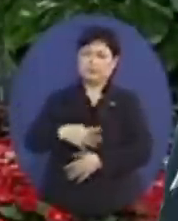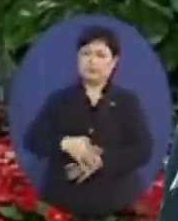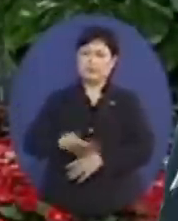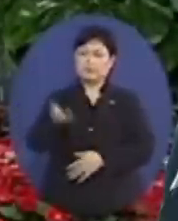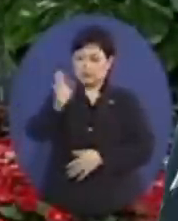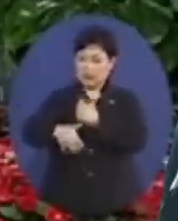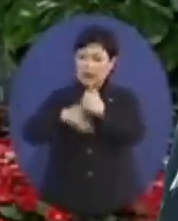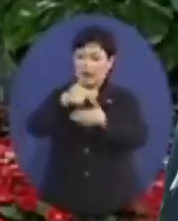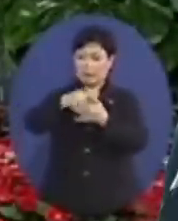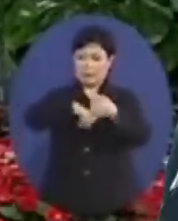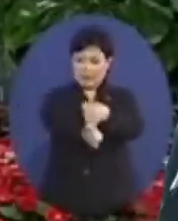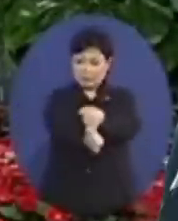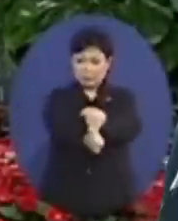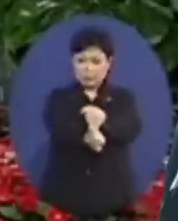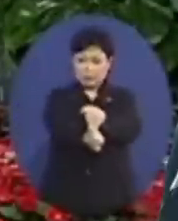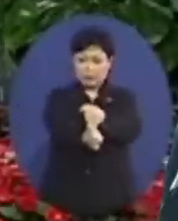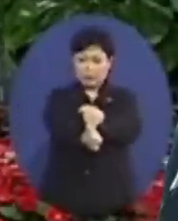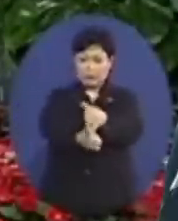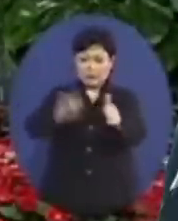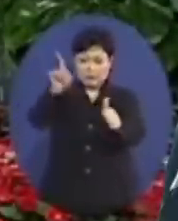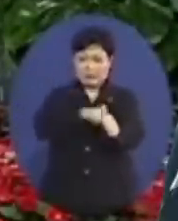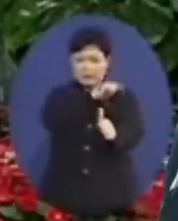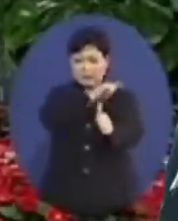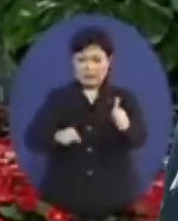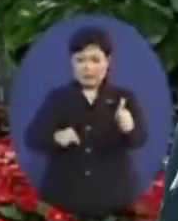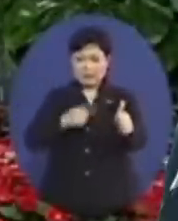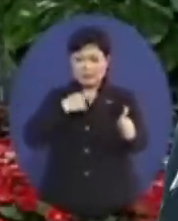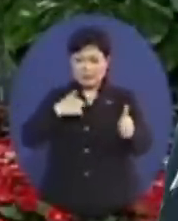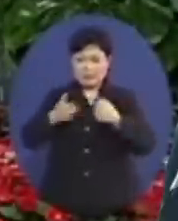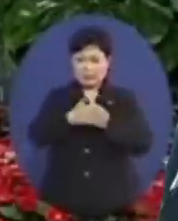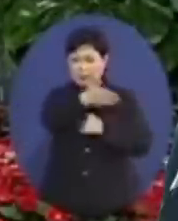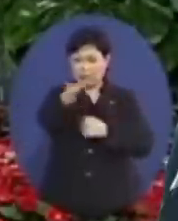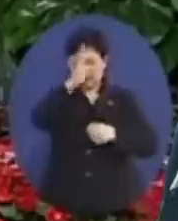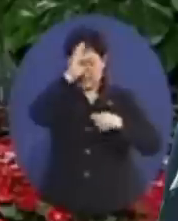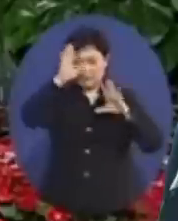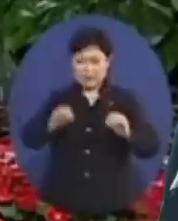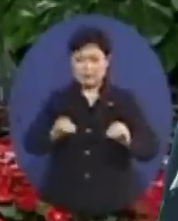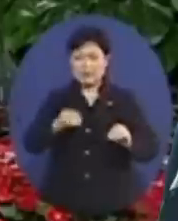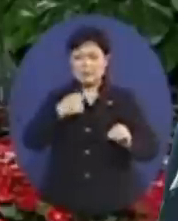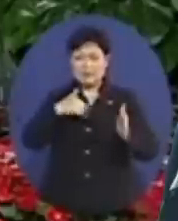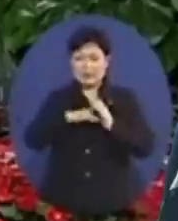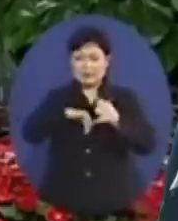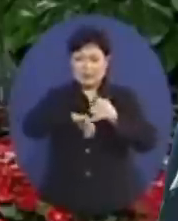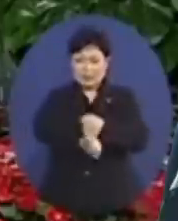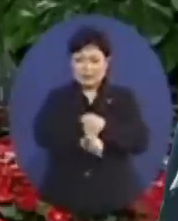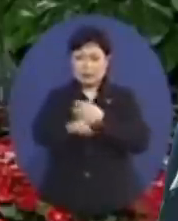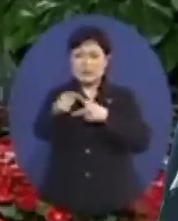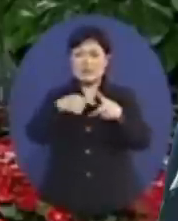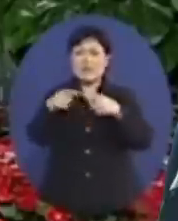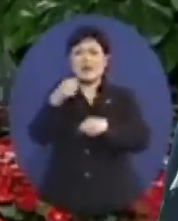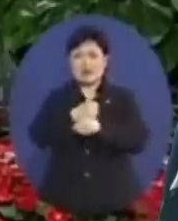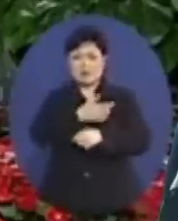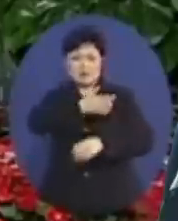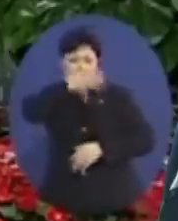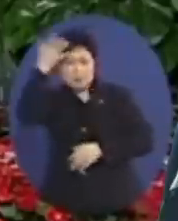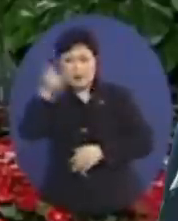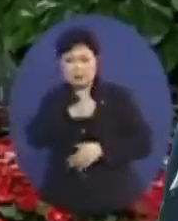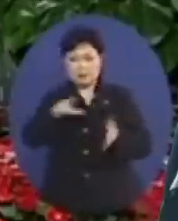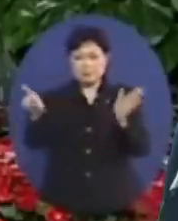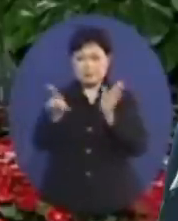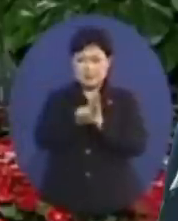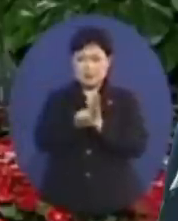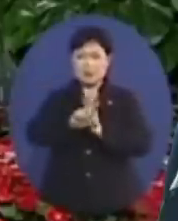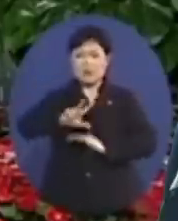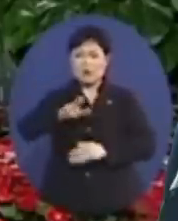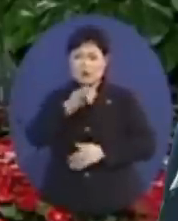그러나 하나님의 약속은 채찍에 맞음으로 너희가 나음을 입었다고 했으니 그 약속을 우리가 이해하고 꿈꾸고 믿고